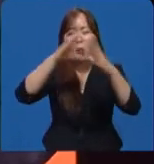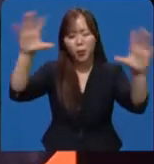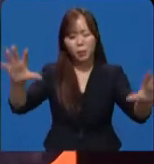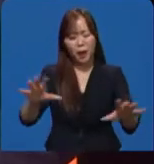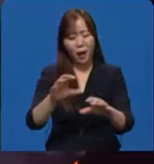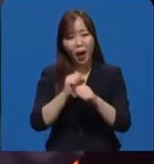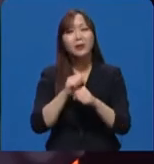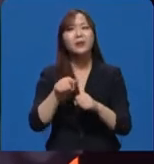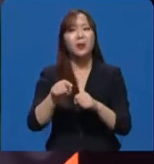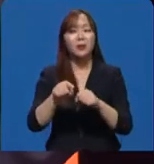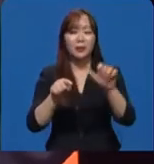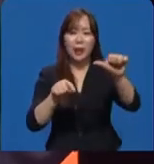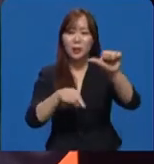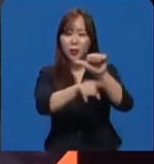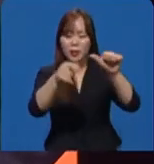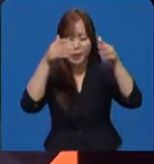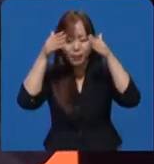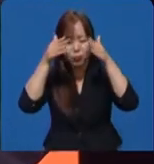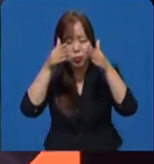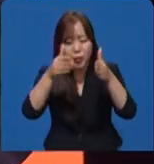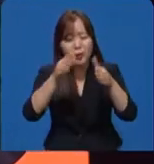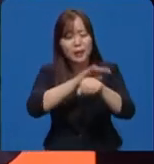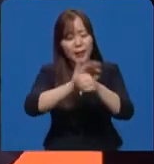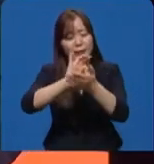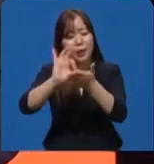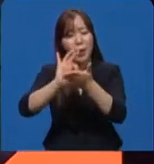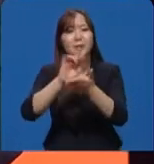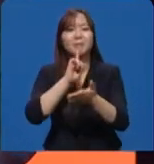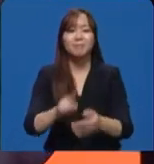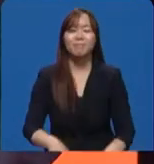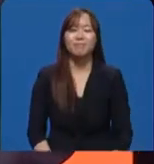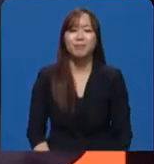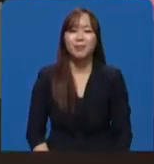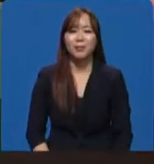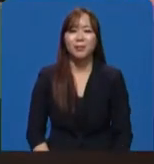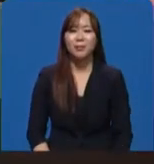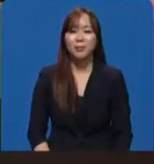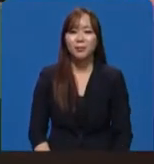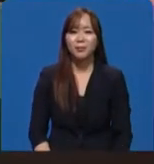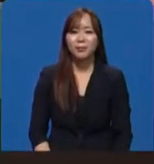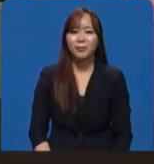모아서 예. 다섯 개에 집중해서 돈을 잘 쓰자는 겁니다. 알겠습니다. 예. 네.